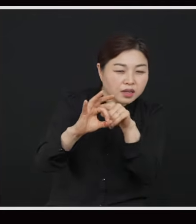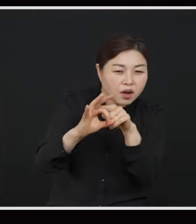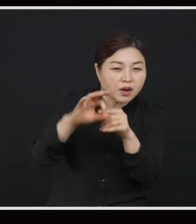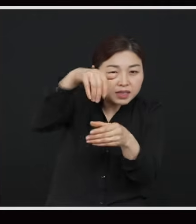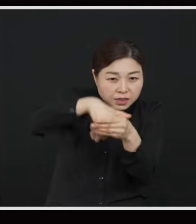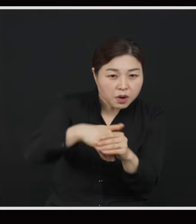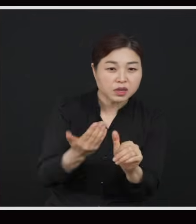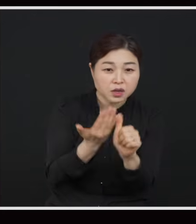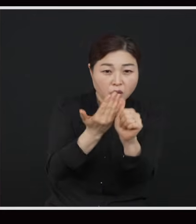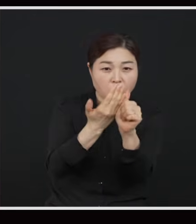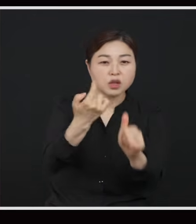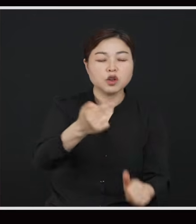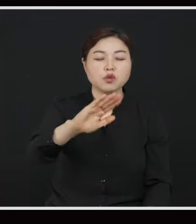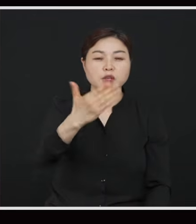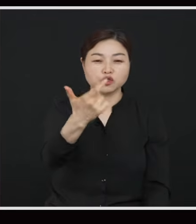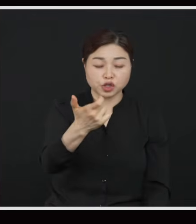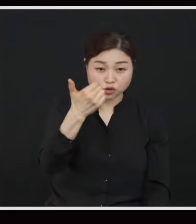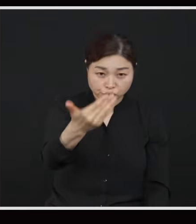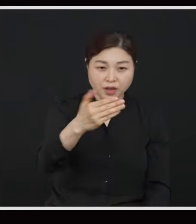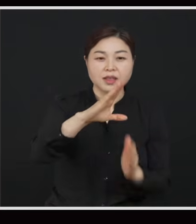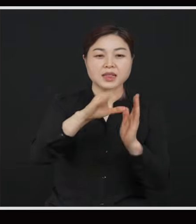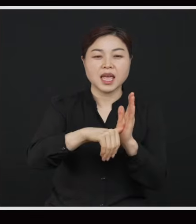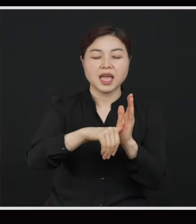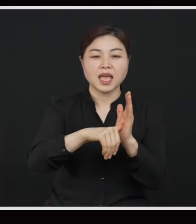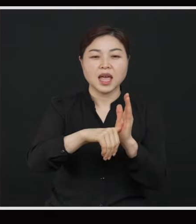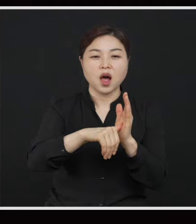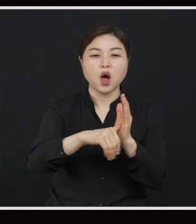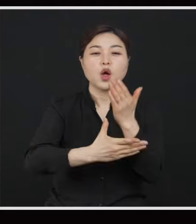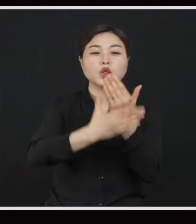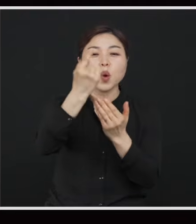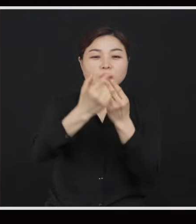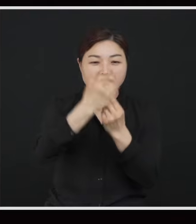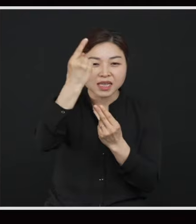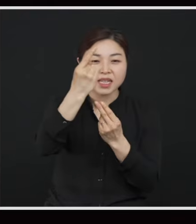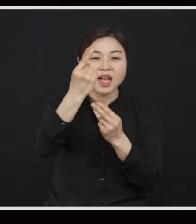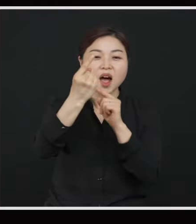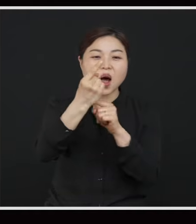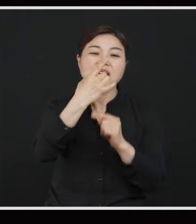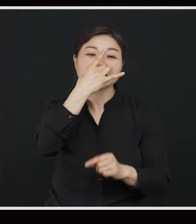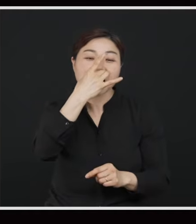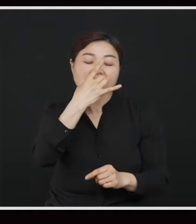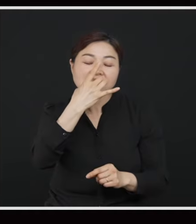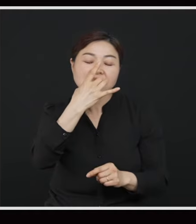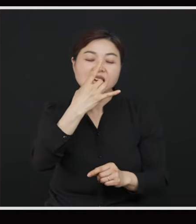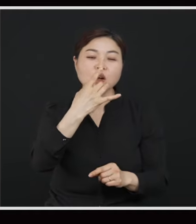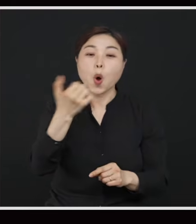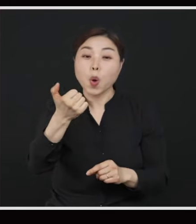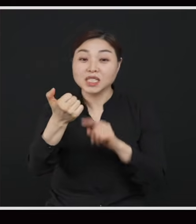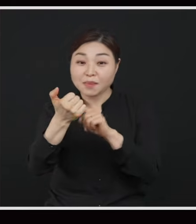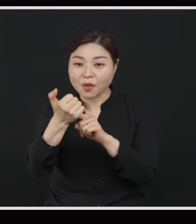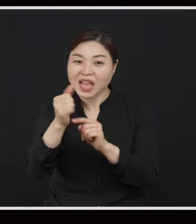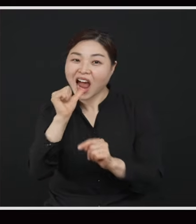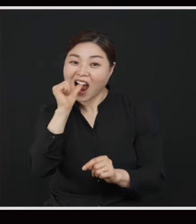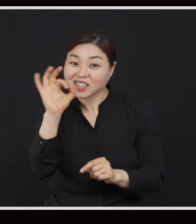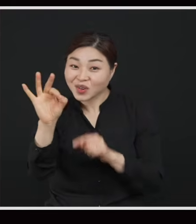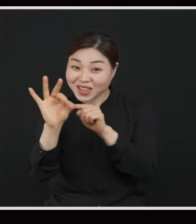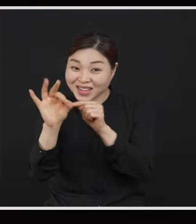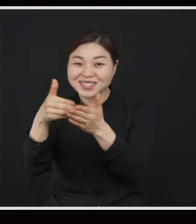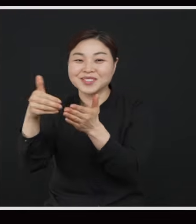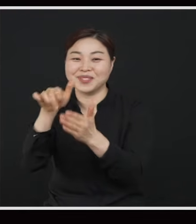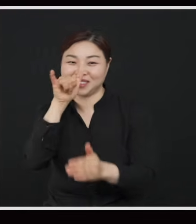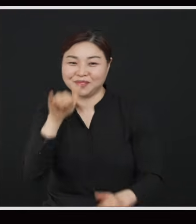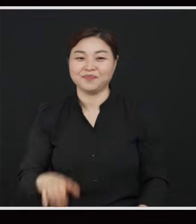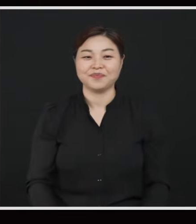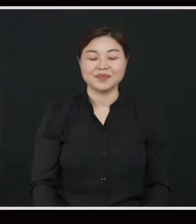게 통일벼입니다. 50원짜리에 나와 있는 벼 있죠? 그게 통일벼예요. 그리고 그쯤